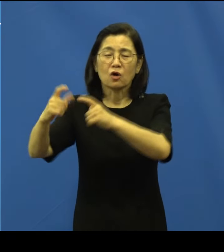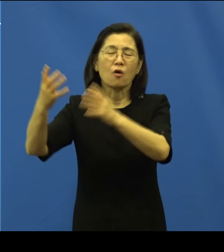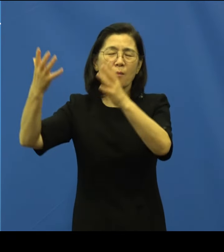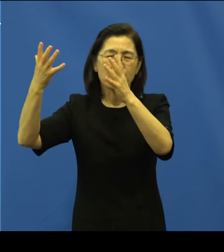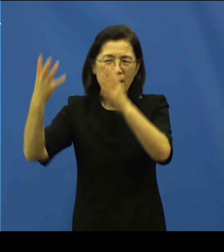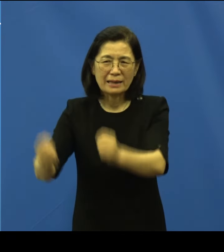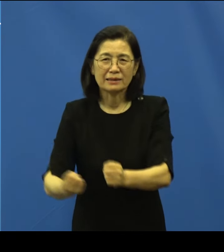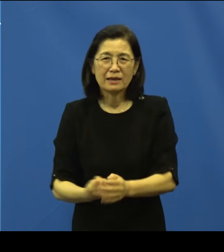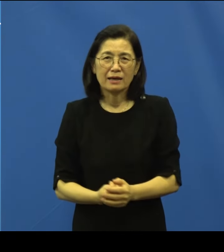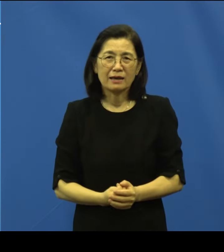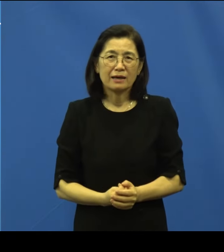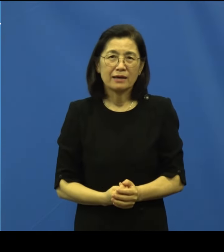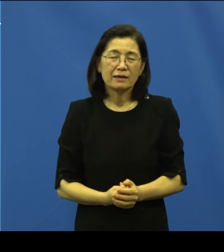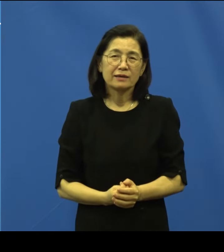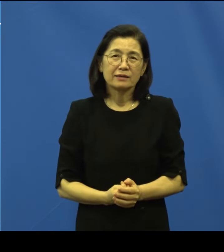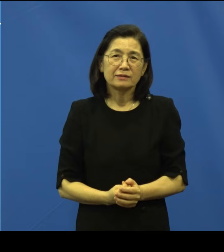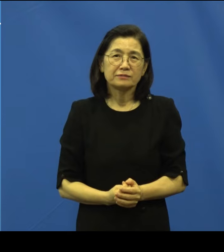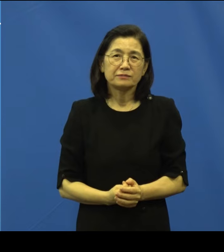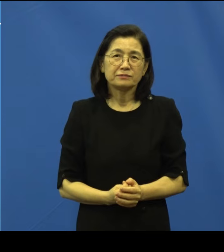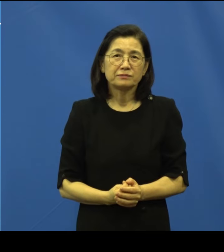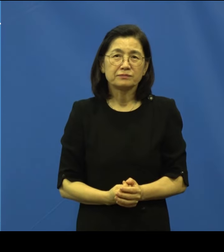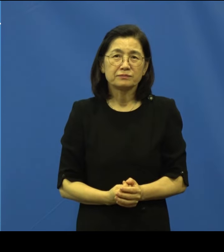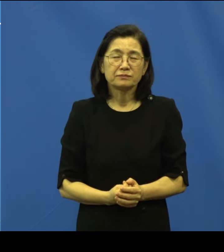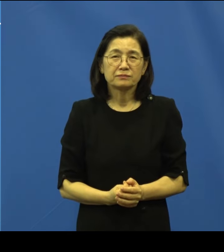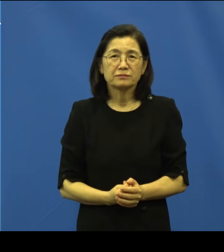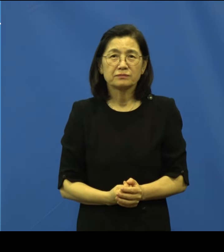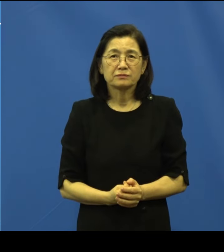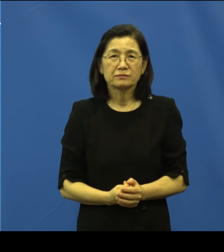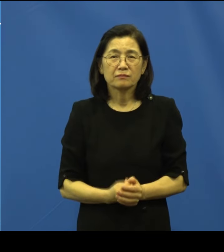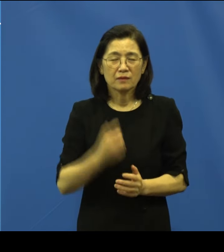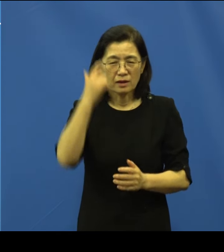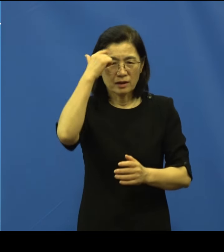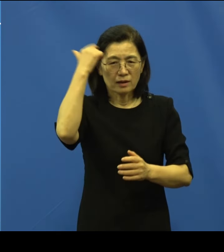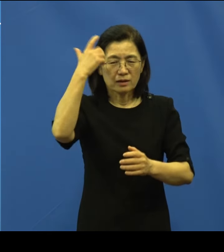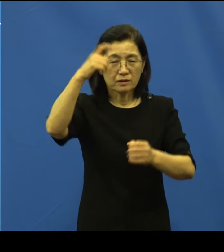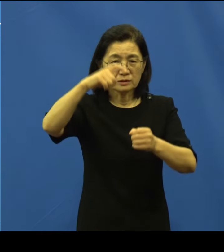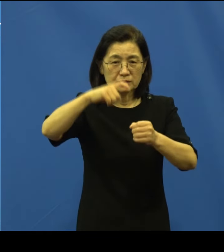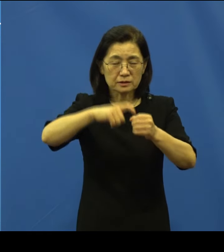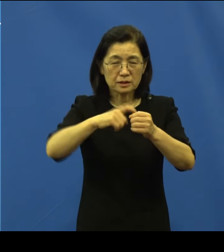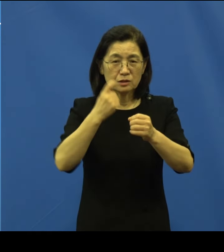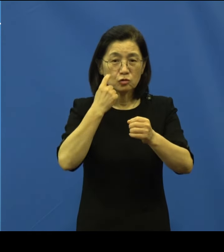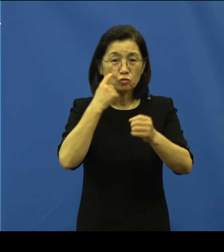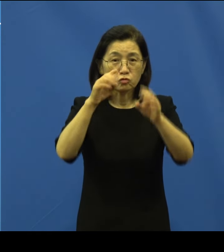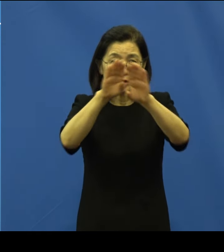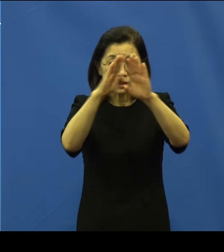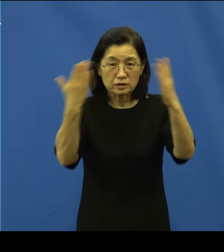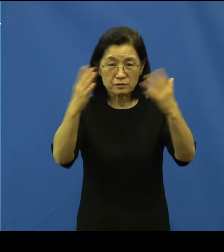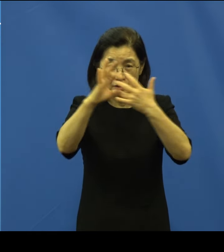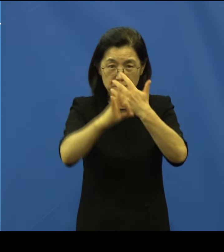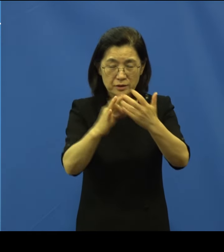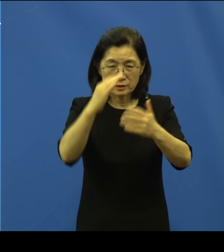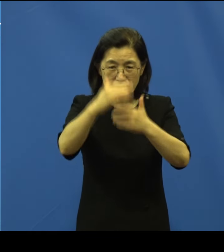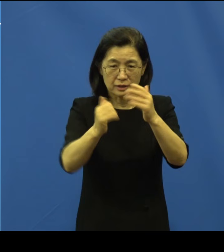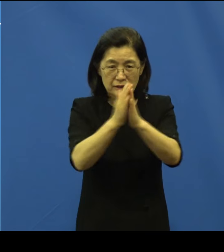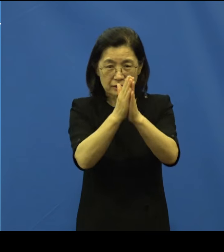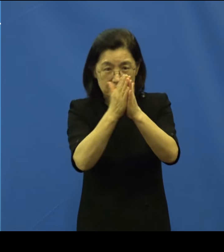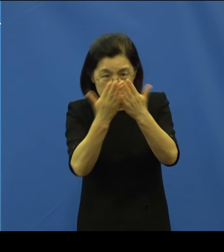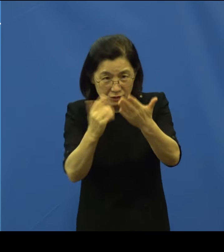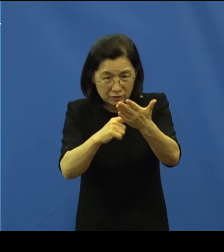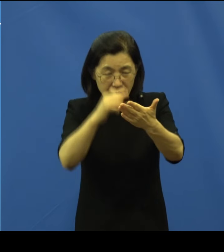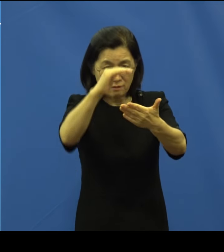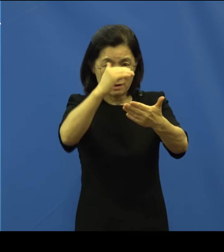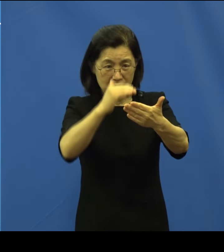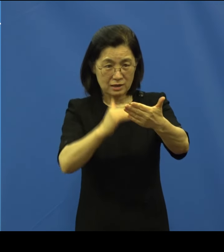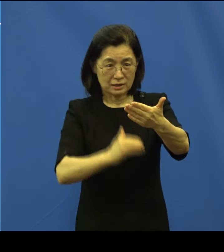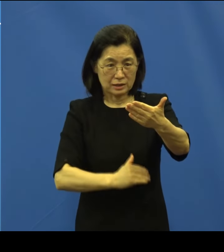눈이 열리면 성경의 말씀이 눈에 들어와요, 여러분. 말씀의 세계의 비경이 열려요. 영의 눈을 뜬다는 건 귀중한